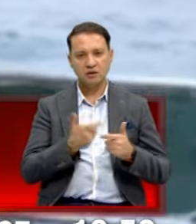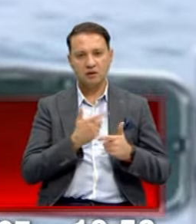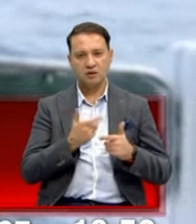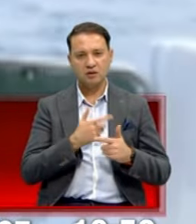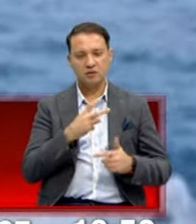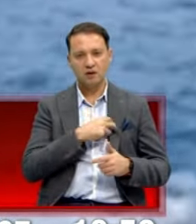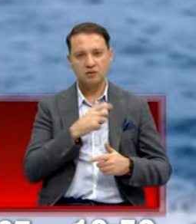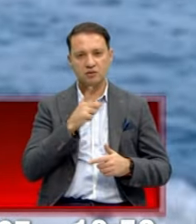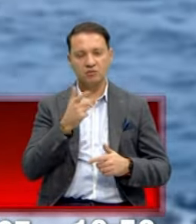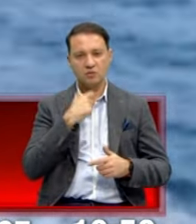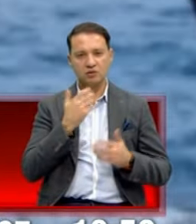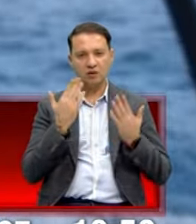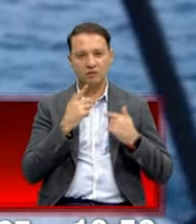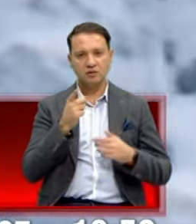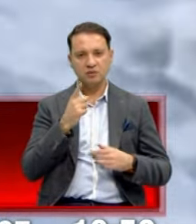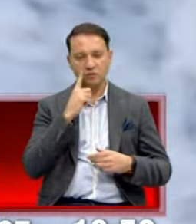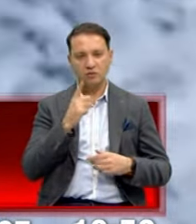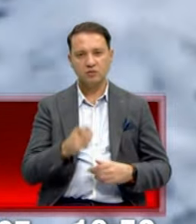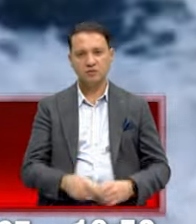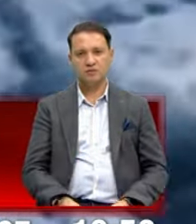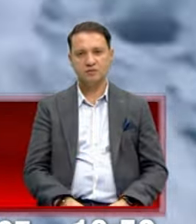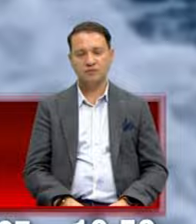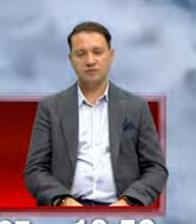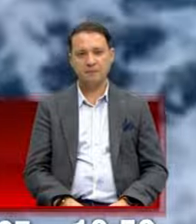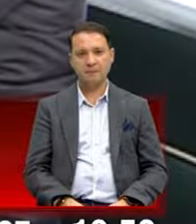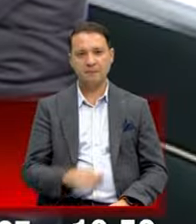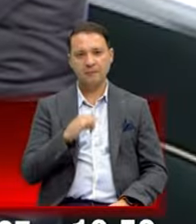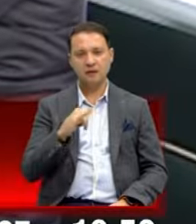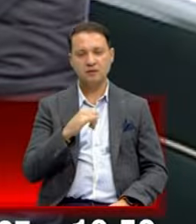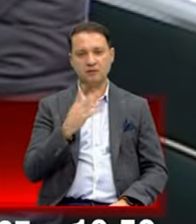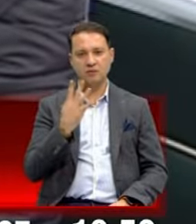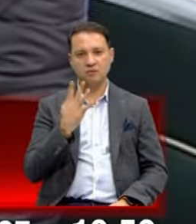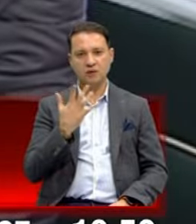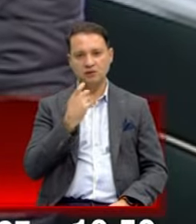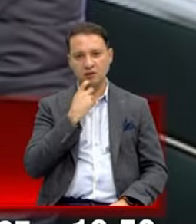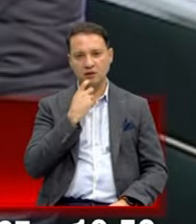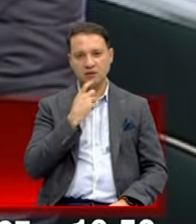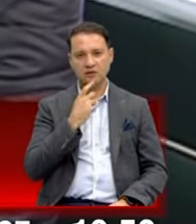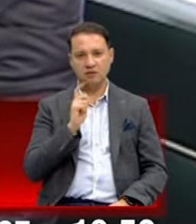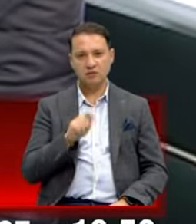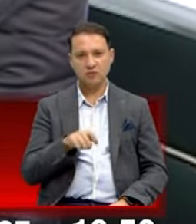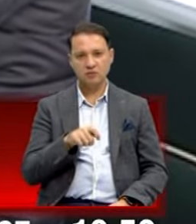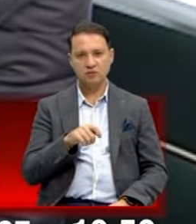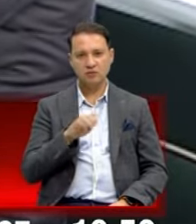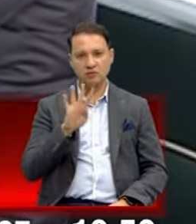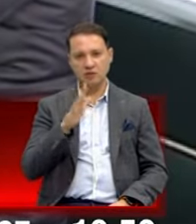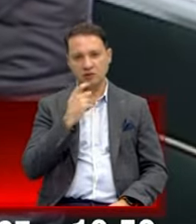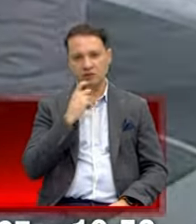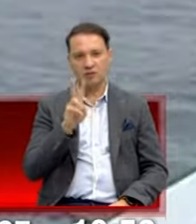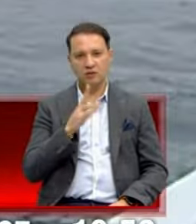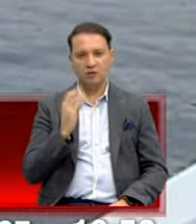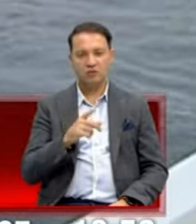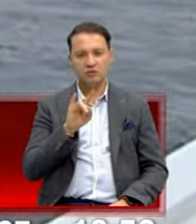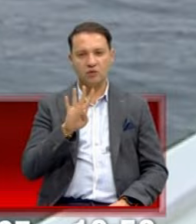kiralayıp aşkını boğaz havasında tazelemeyi seçti. Yani yaklaşık bir 4-5 senedir. 4-5 senedir. Aynen 4-5 senedir moda